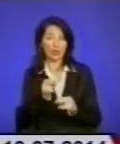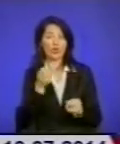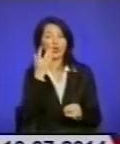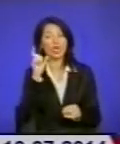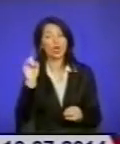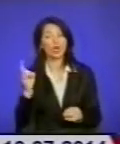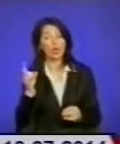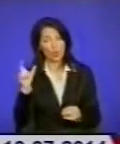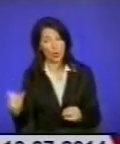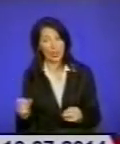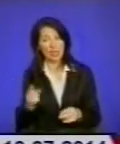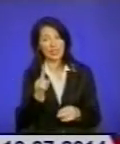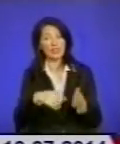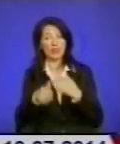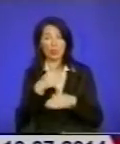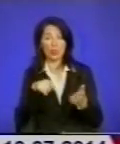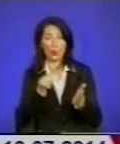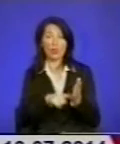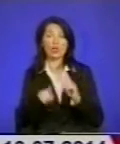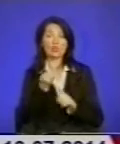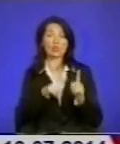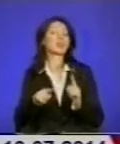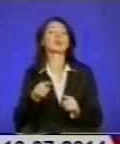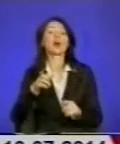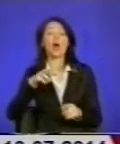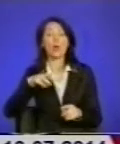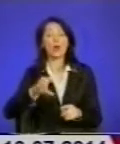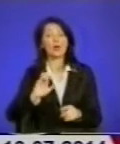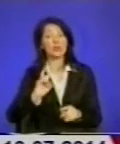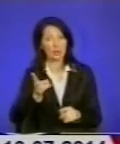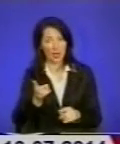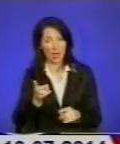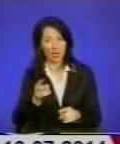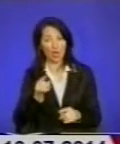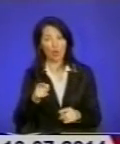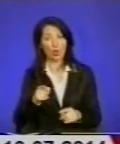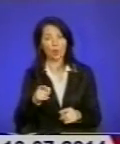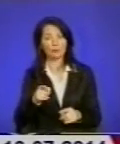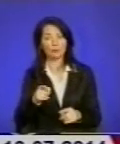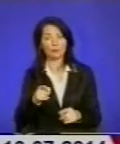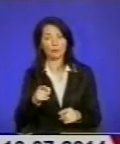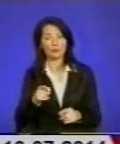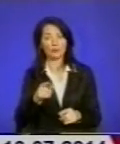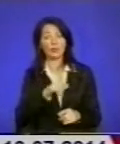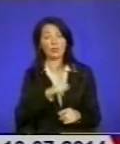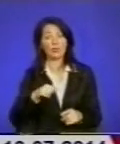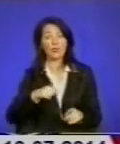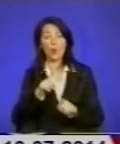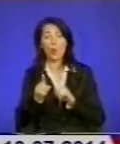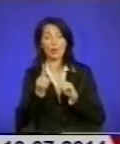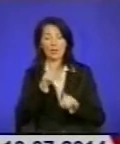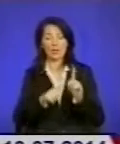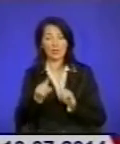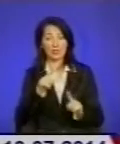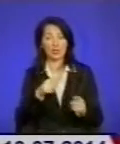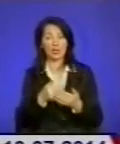інвалідністю потрапляє на засідання медико-соціальної експертної комісії, то, власне, на самому засіданні якраз